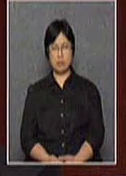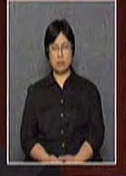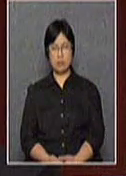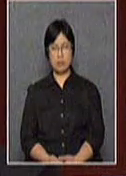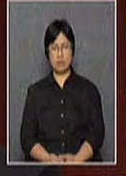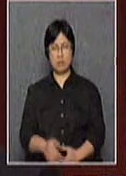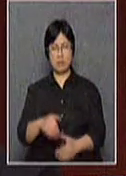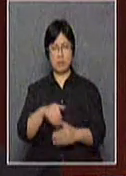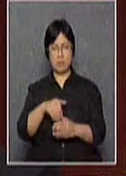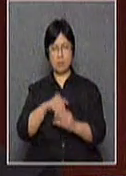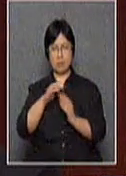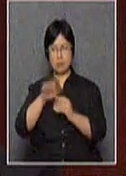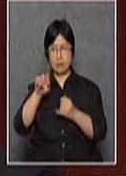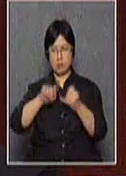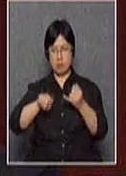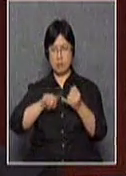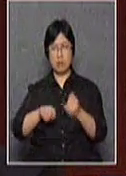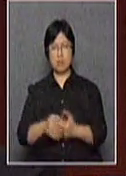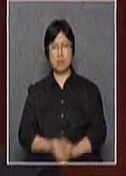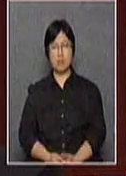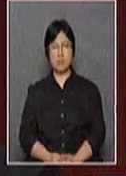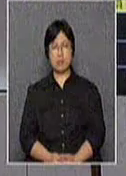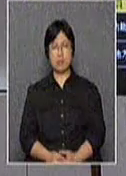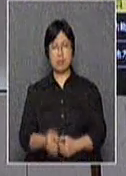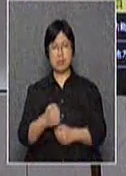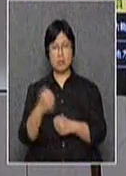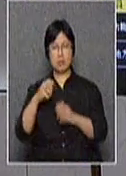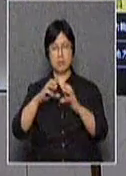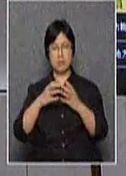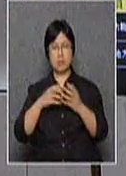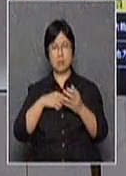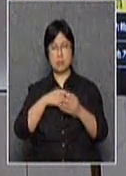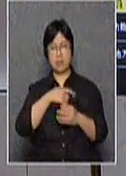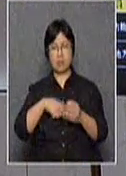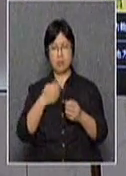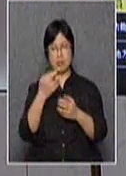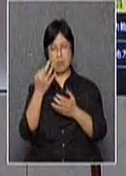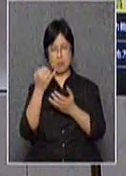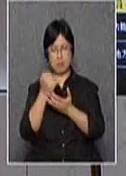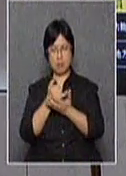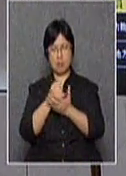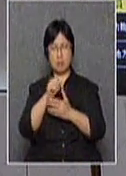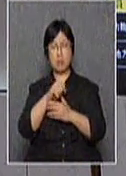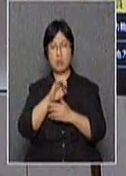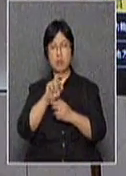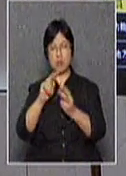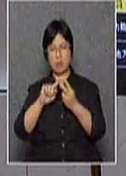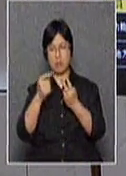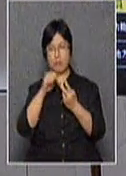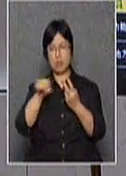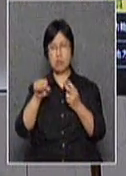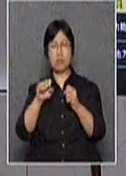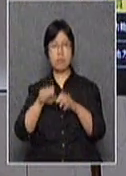停止表決顯示結果。功能團體選舉產生的議員23位出席，沒有人贊成，21位反對，沒有人棄